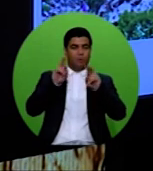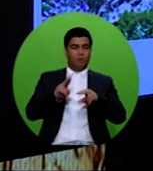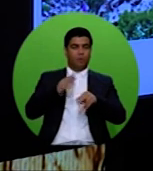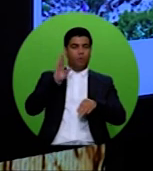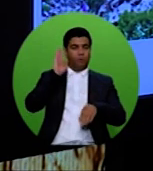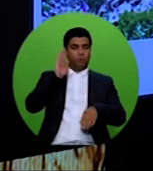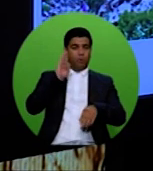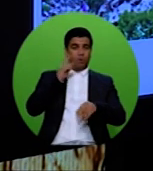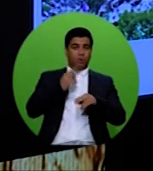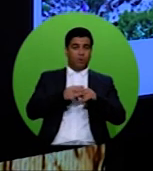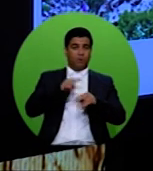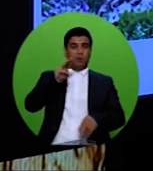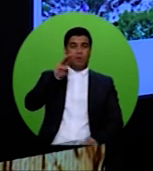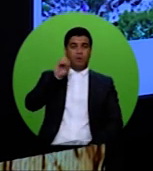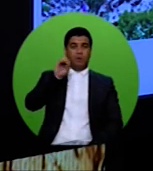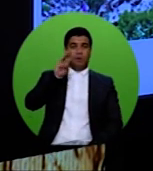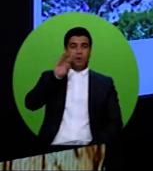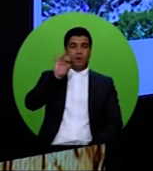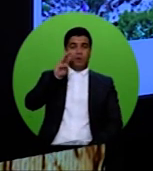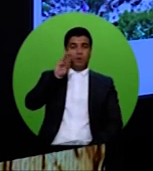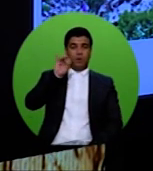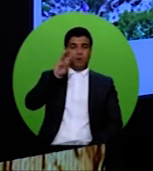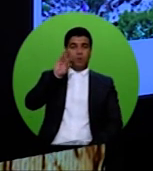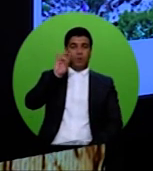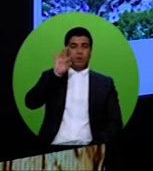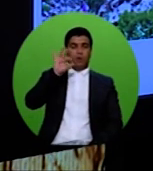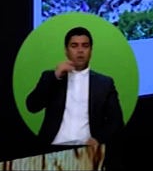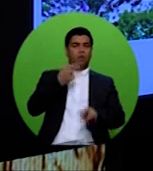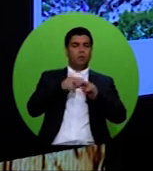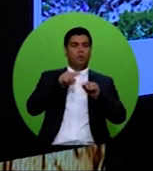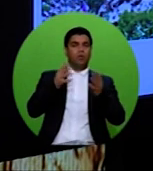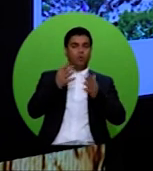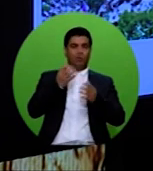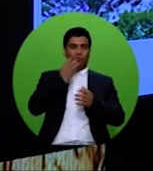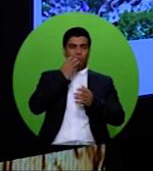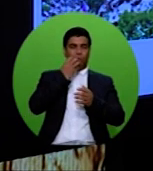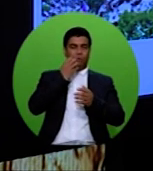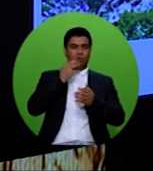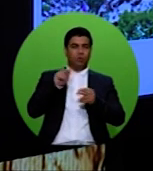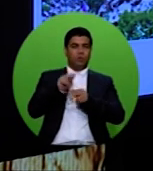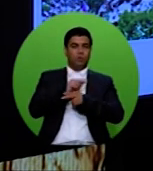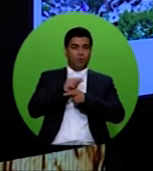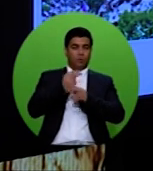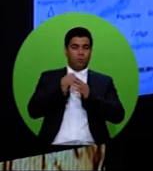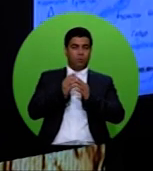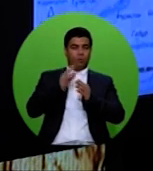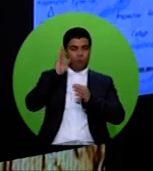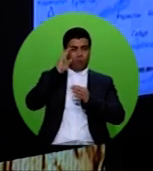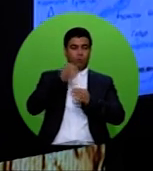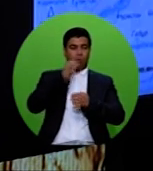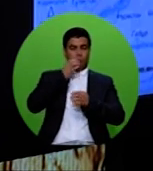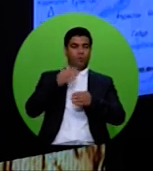как вы поняли слово «терминальные»? То есть, значит, они какие? Теплые, да, выходят на поверхность